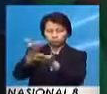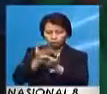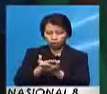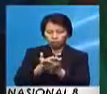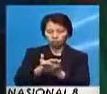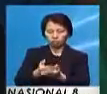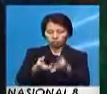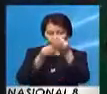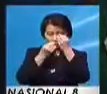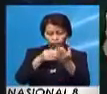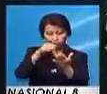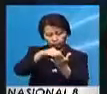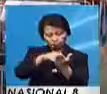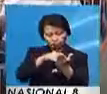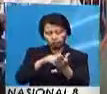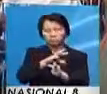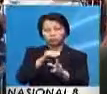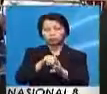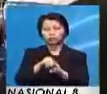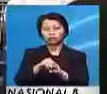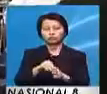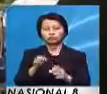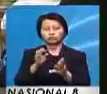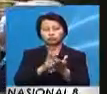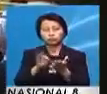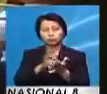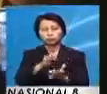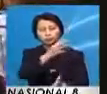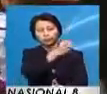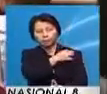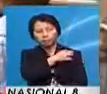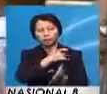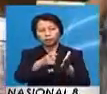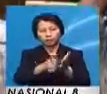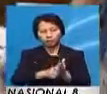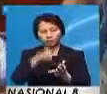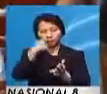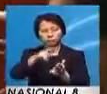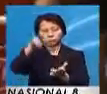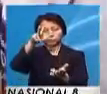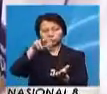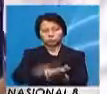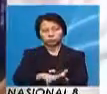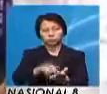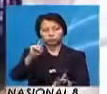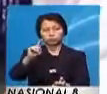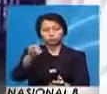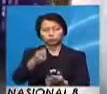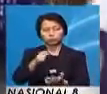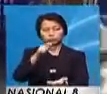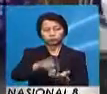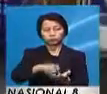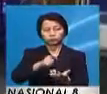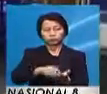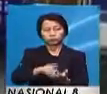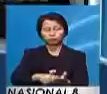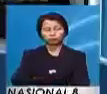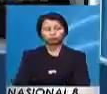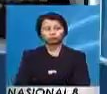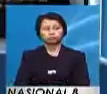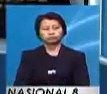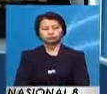maklumat lengkap termasuk meningkatkan bilangan pegawai yang diperlukan untuk mengesahkan sesuatu tuntutan.